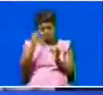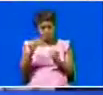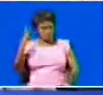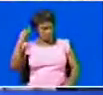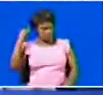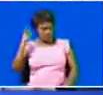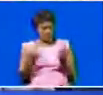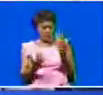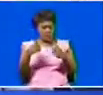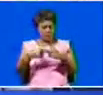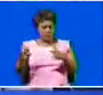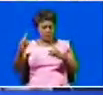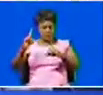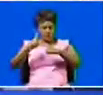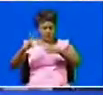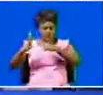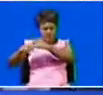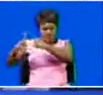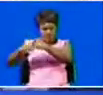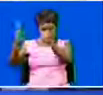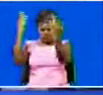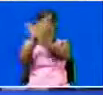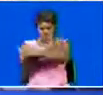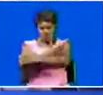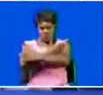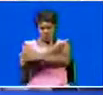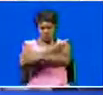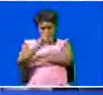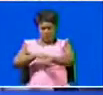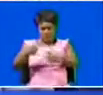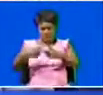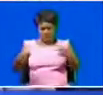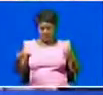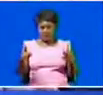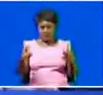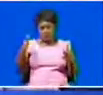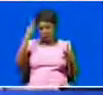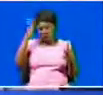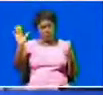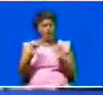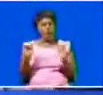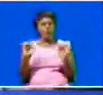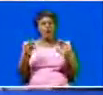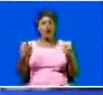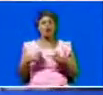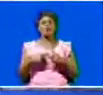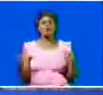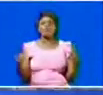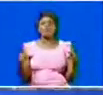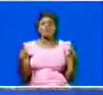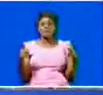tulisikia moto ilianza saa 3. Na huo muda ilianza haikujulikana vizuri kwenye moto